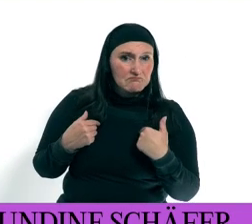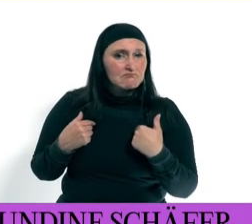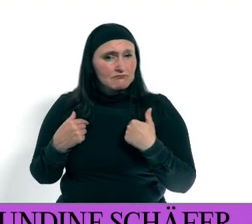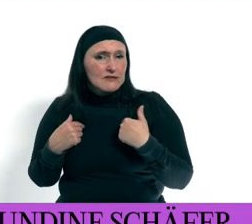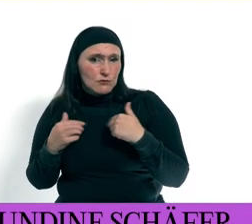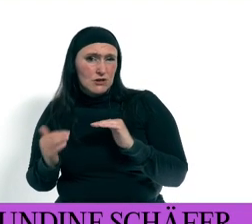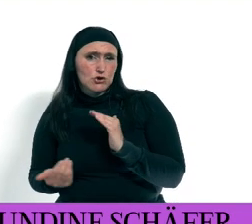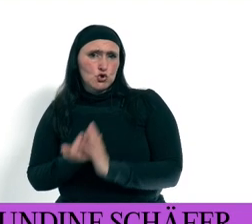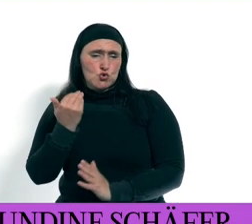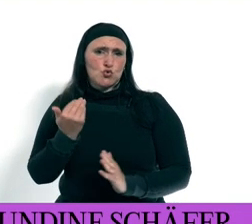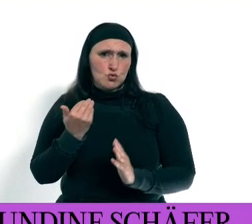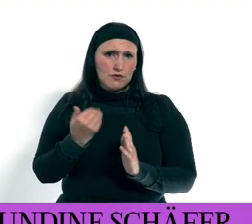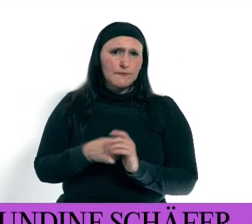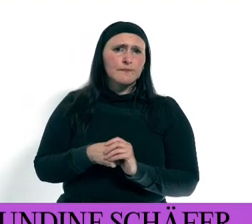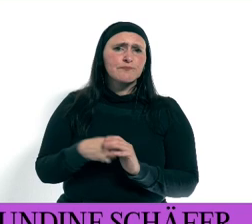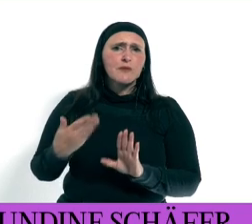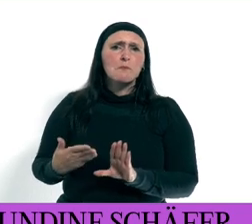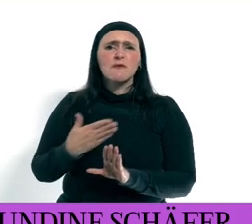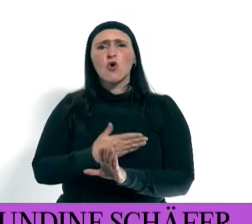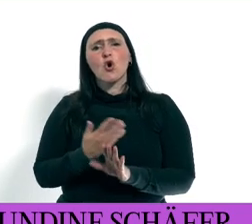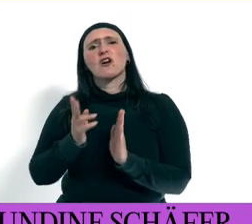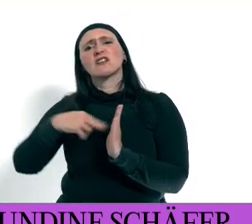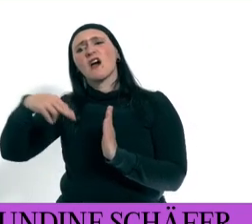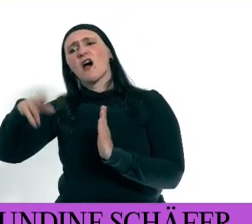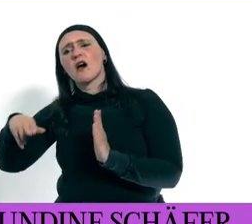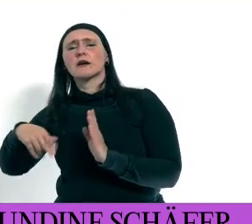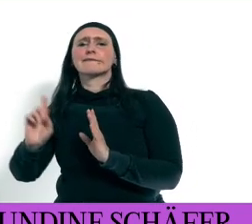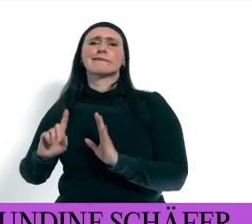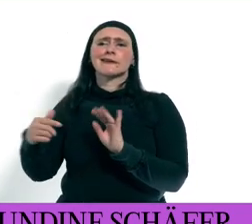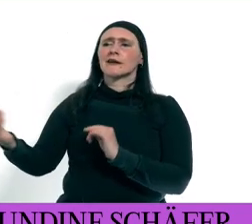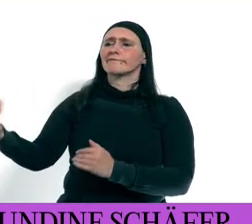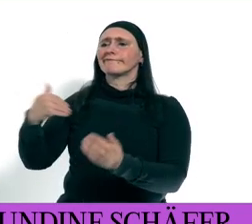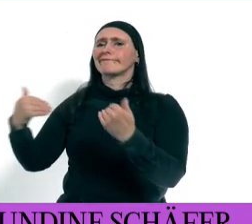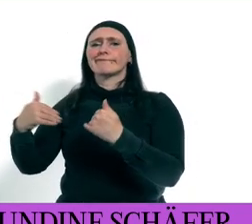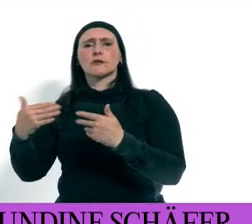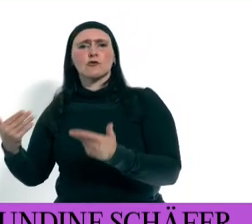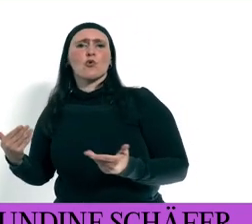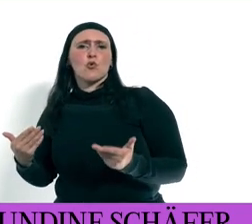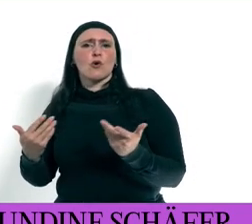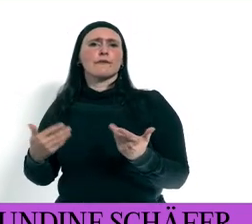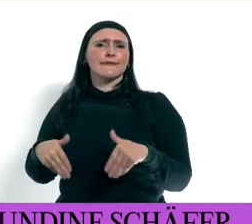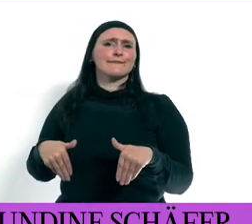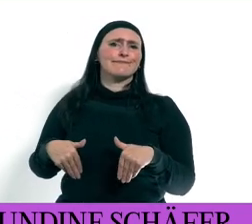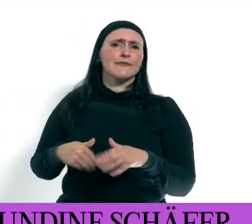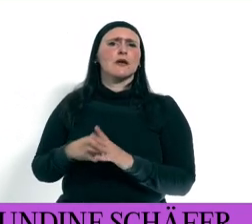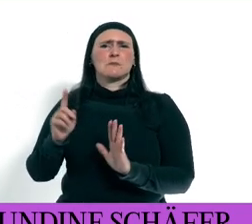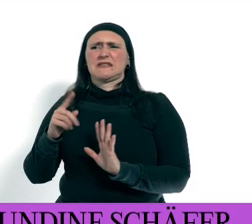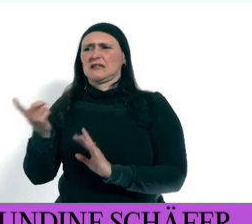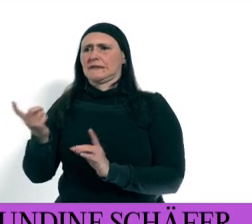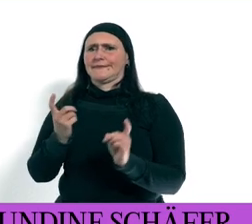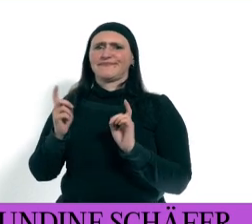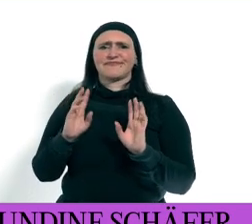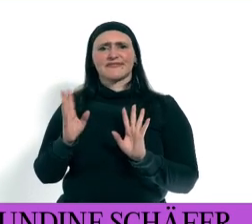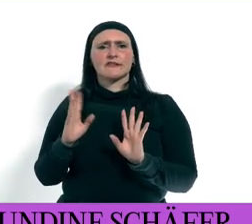es uns ein wirklich großes Anliegen, in die Nachbarschaft zu wirken.